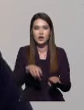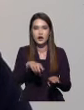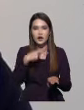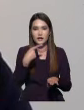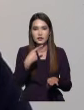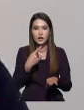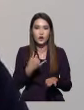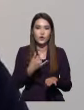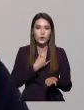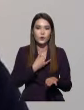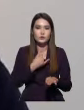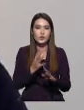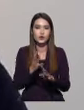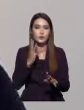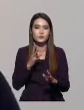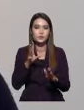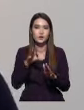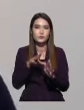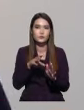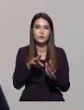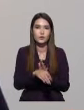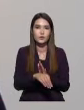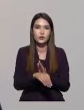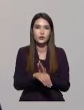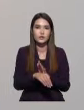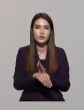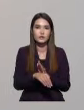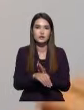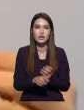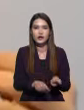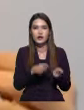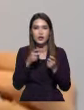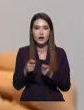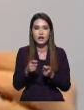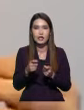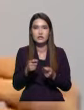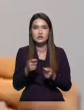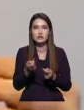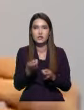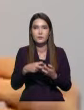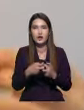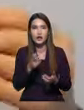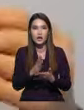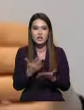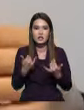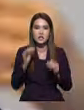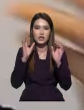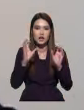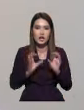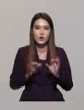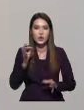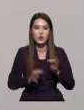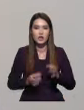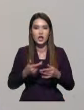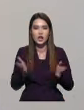заң біздің ата заңымызға қайшы болып жатыр. Енді конституциялық сот осы заңды ашып